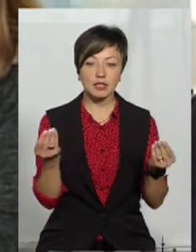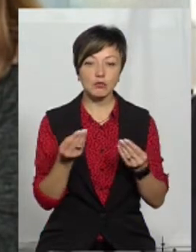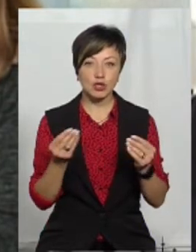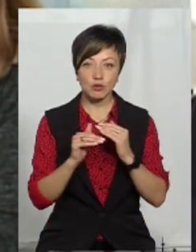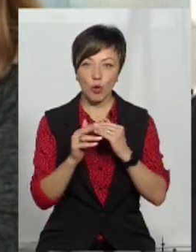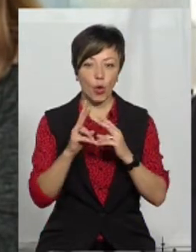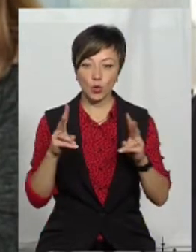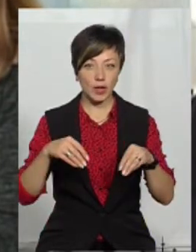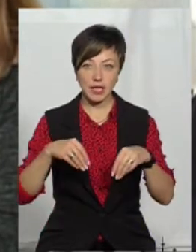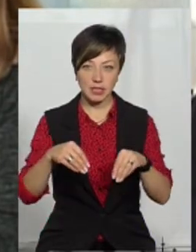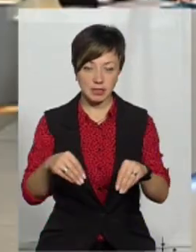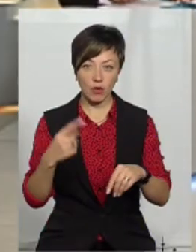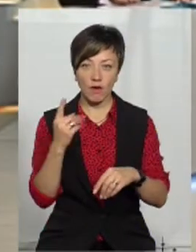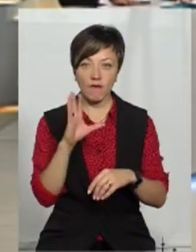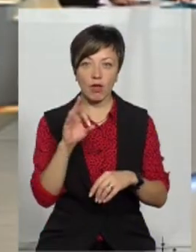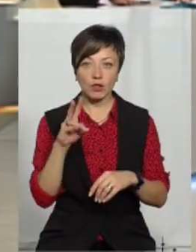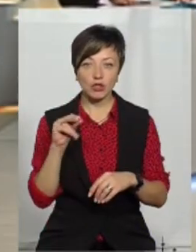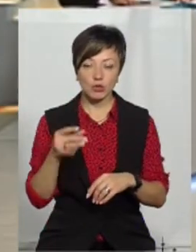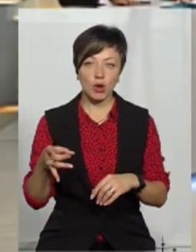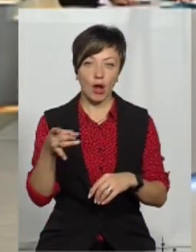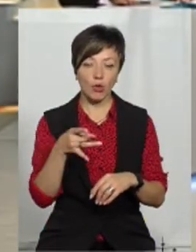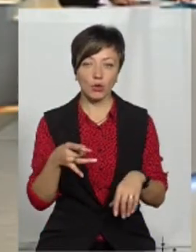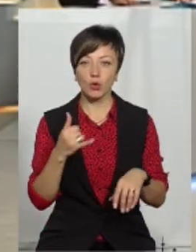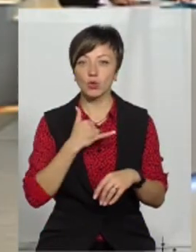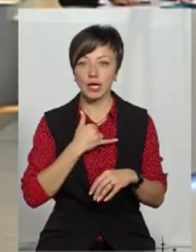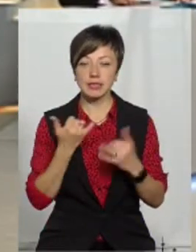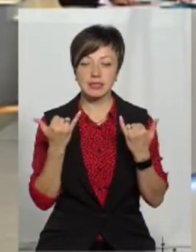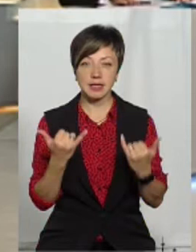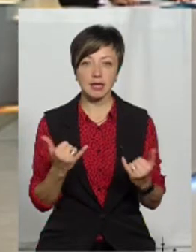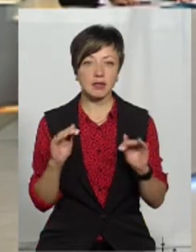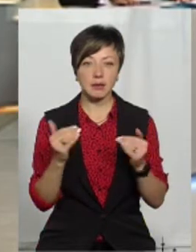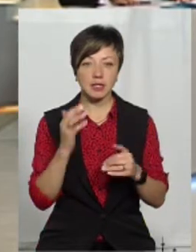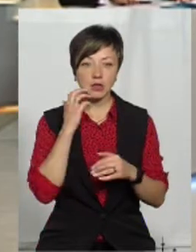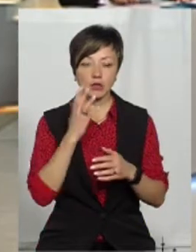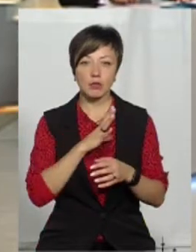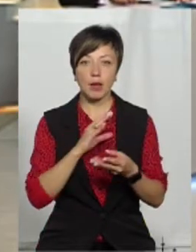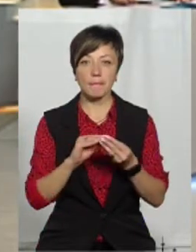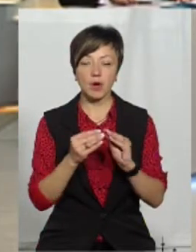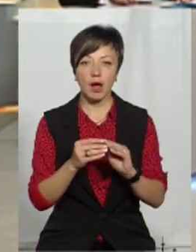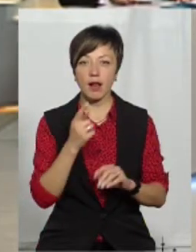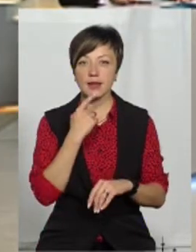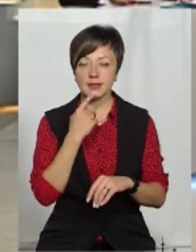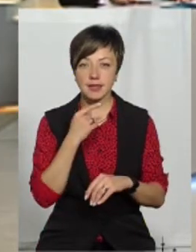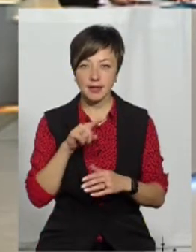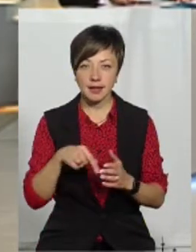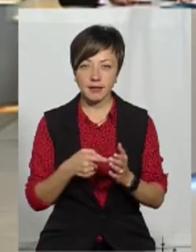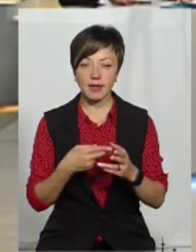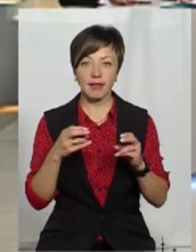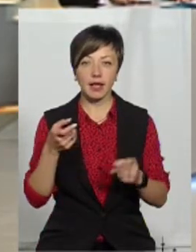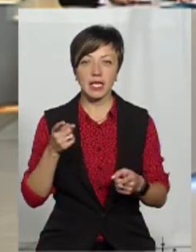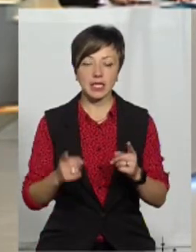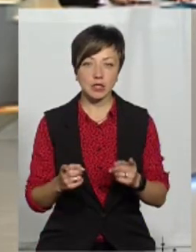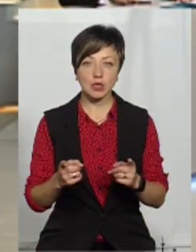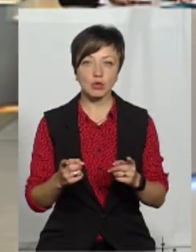сіяли. Це на ситуації по Волочиському району. У нас зараз не менш серйозна була проблема за Покрасилову, де